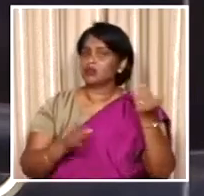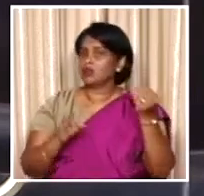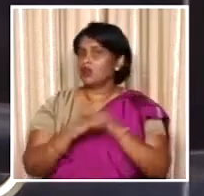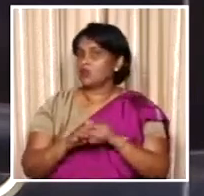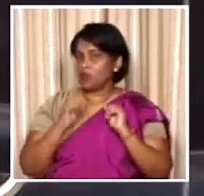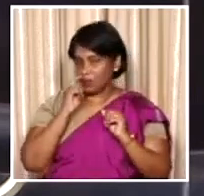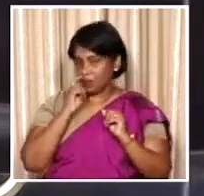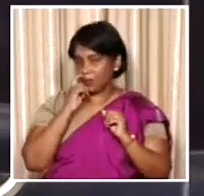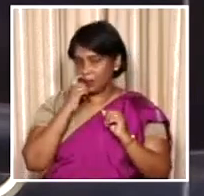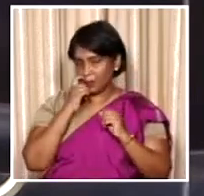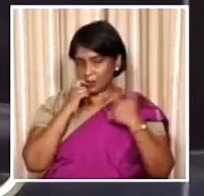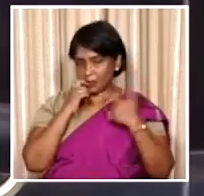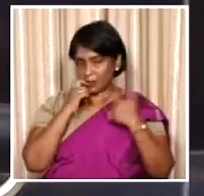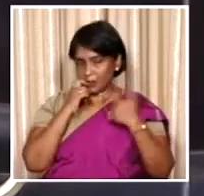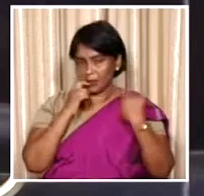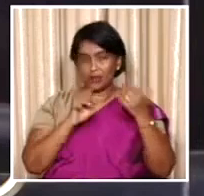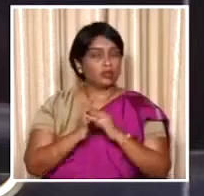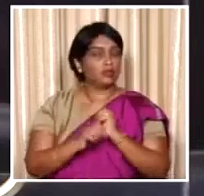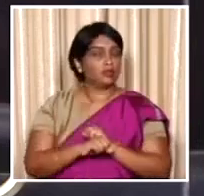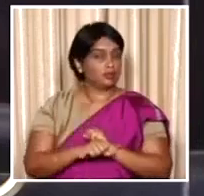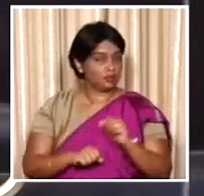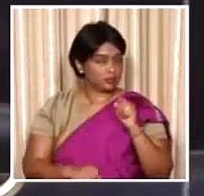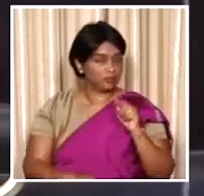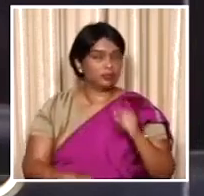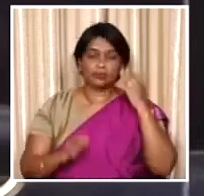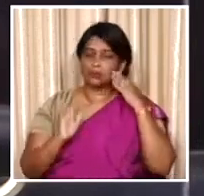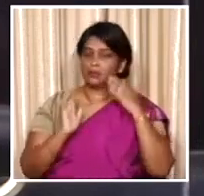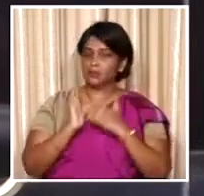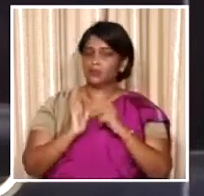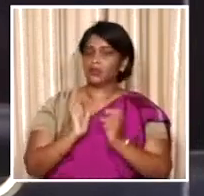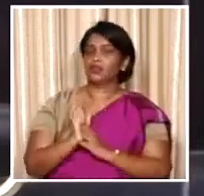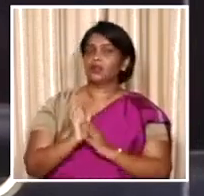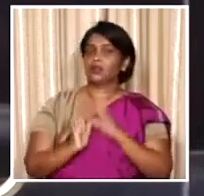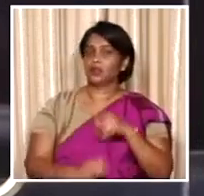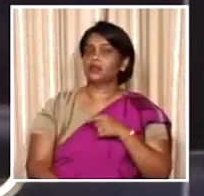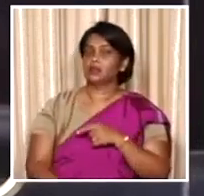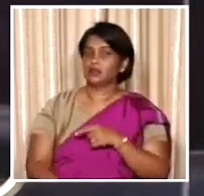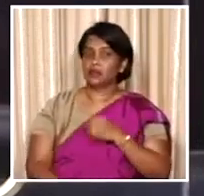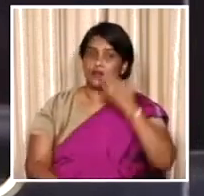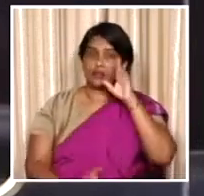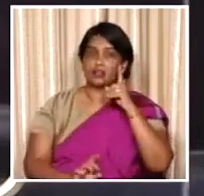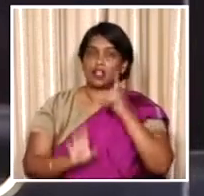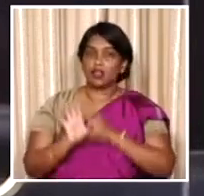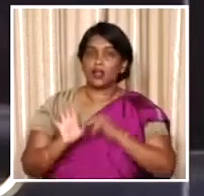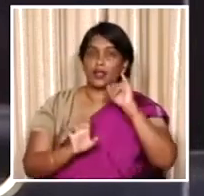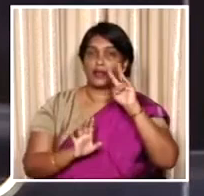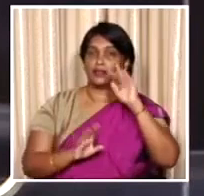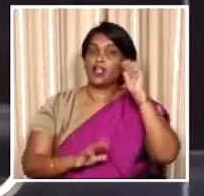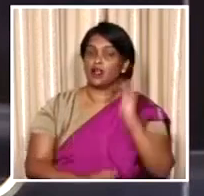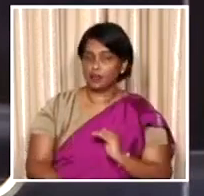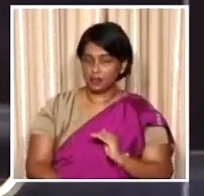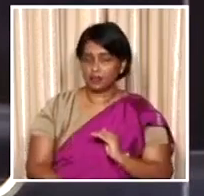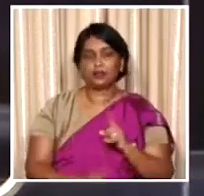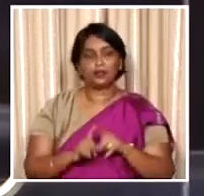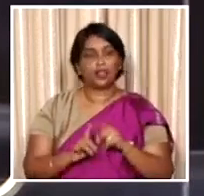එන්නේ දැන් අනිත් කොමිෂන් වල නැති කාරණාව මේ කොමිෂමට තියෙනවා ඒක තමයි වයස 62ට වඩා අඩු වෙන්න ඕන